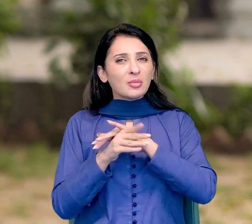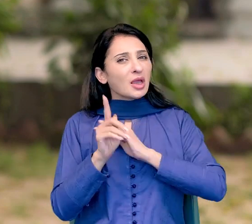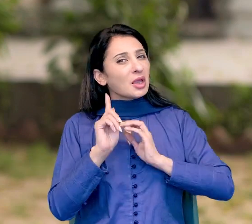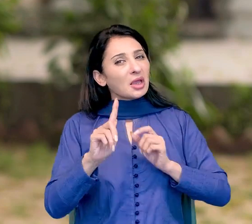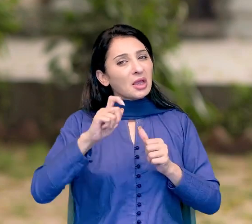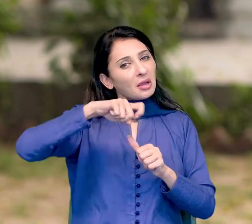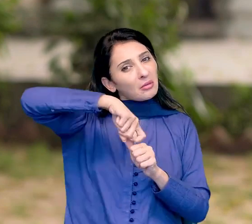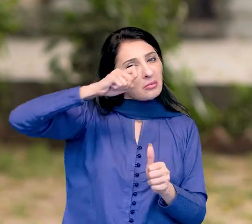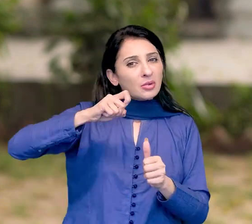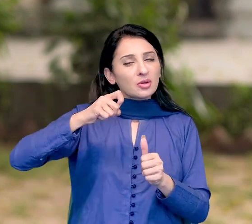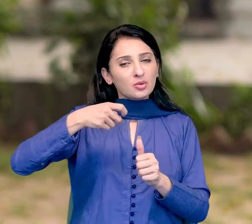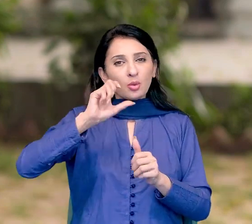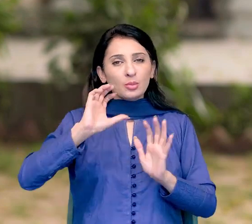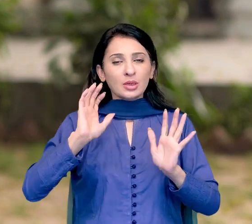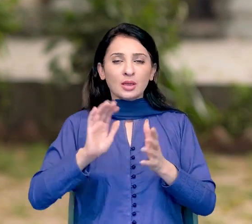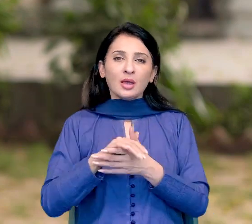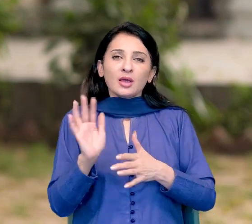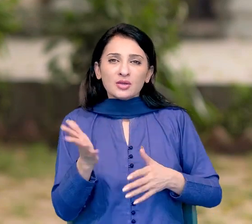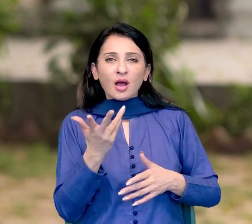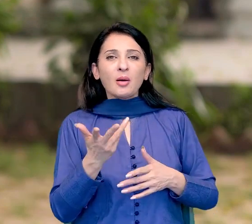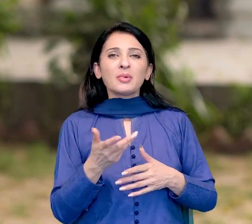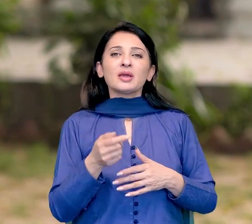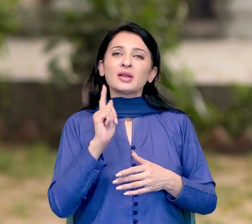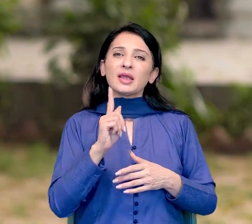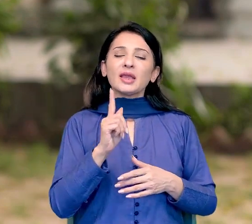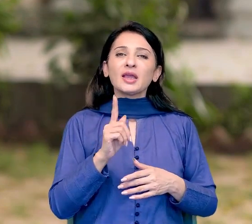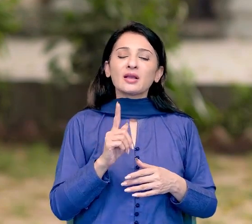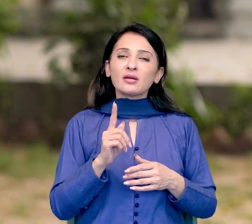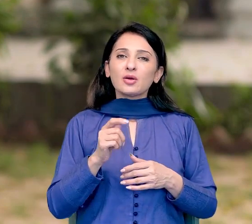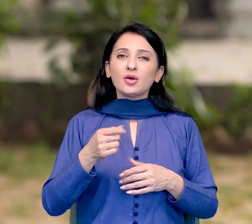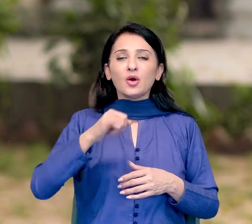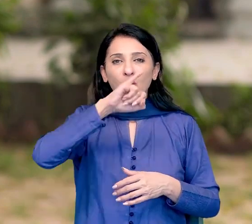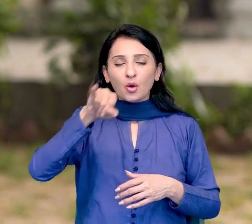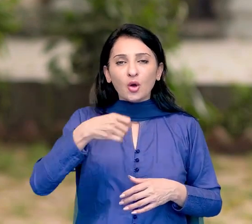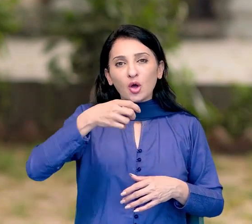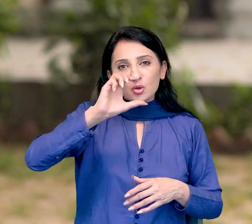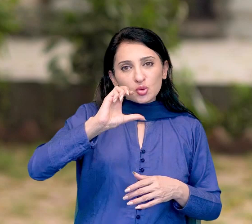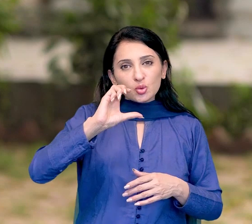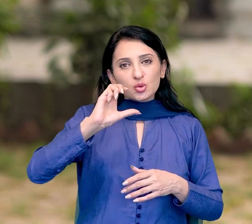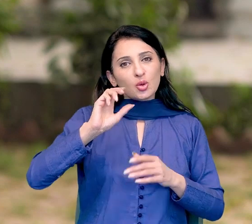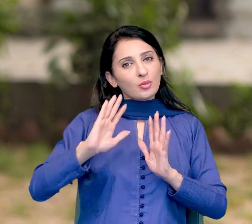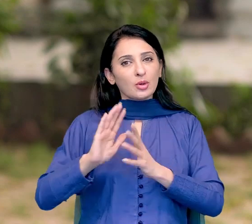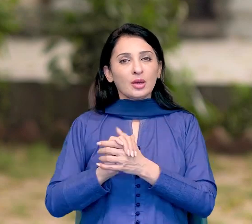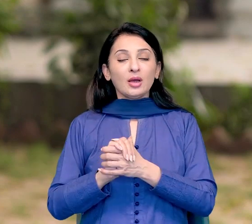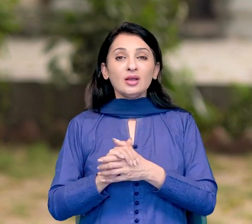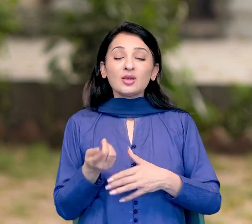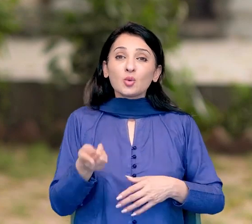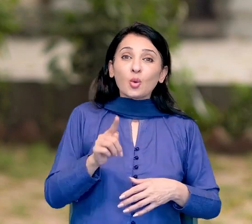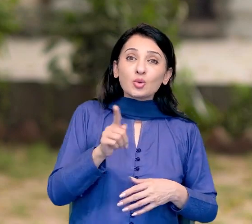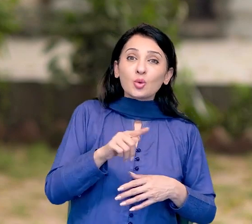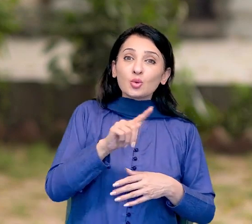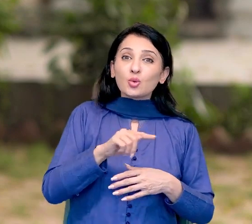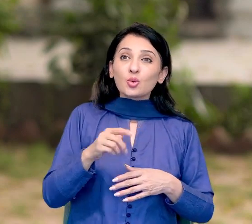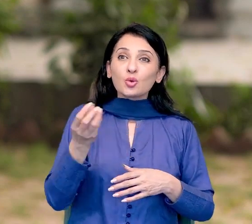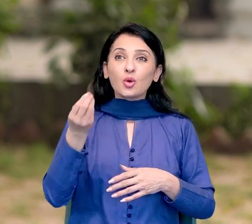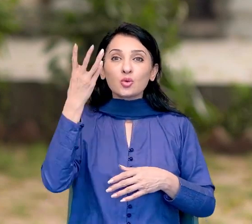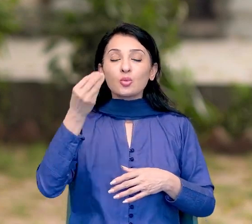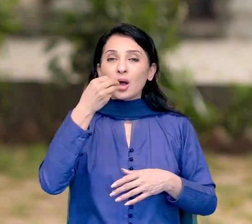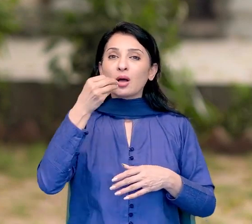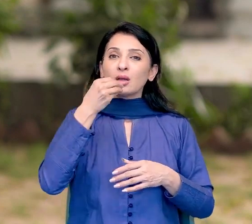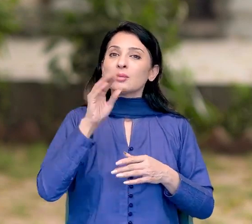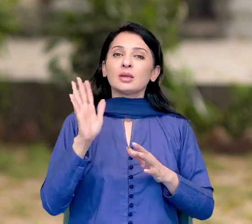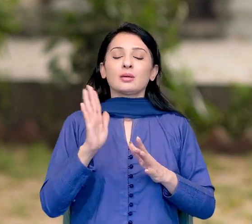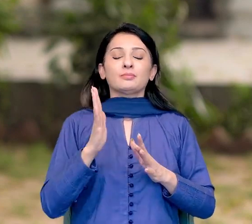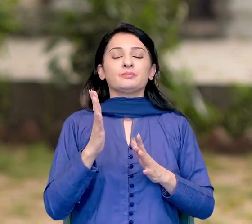لیں, I'm going to have one soda a week, or I'm going to have one orange juice or apple juice a week, that's fine. لیکن جو روز کا ہے کہ روز ناشتے پہ لے رہے